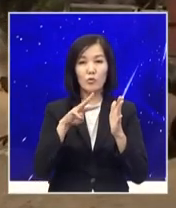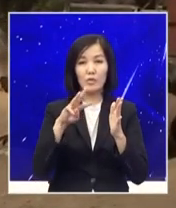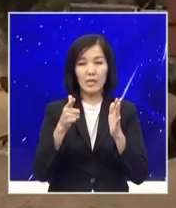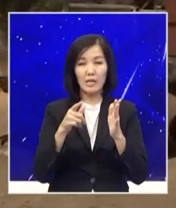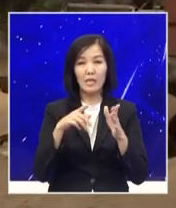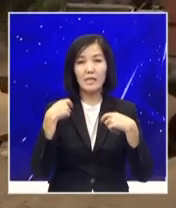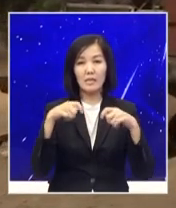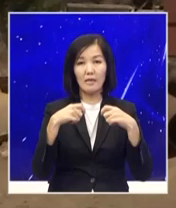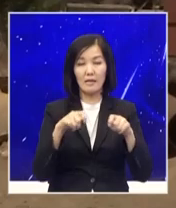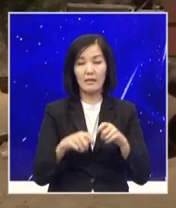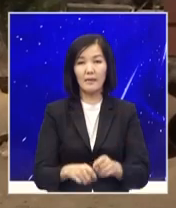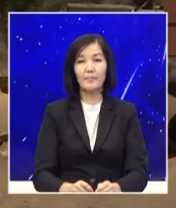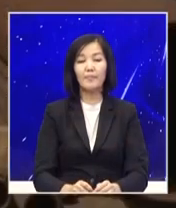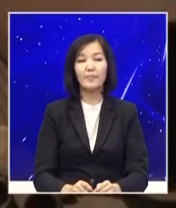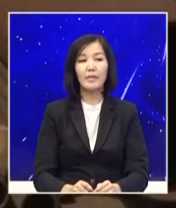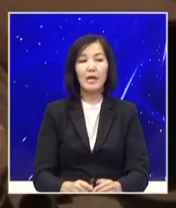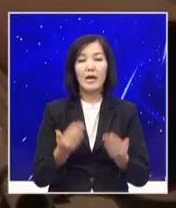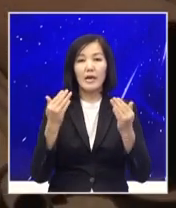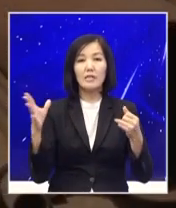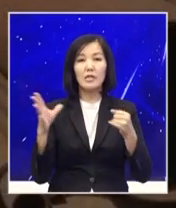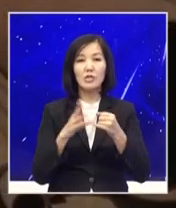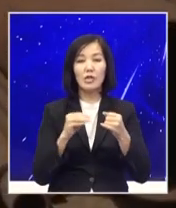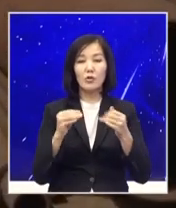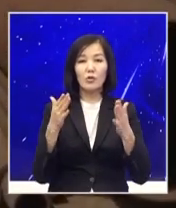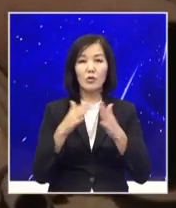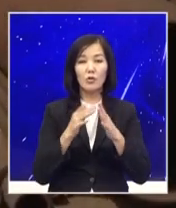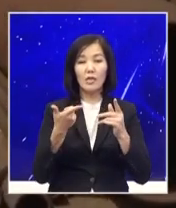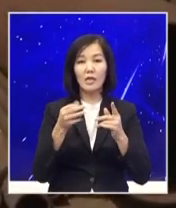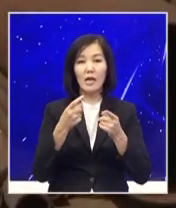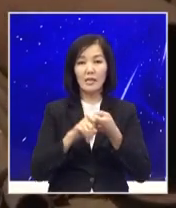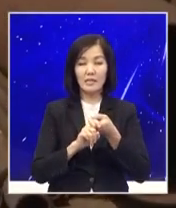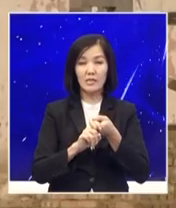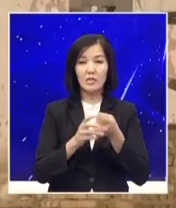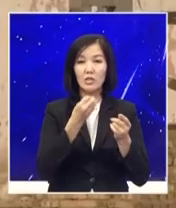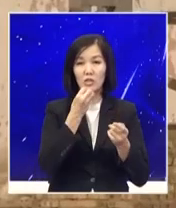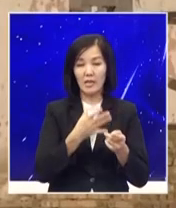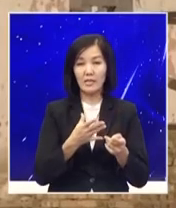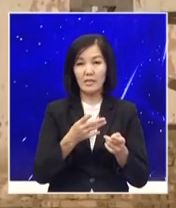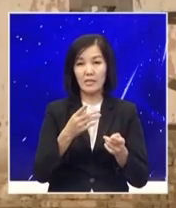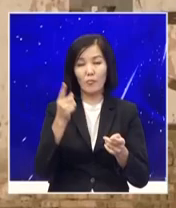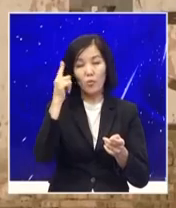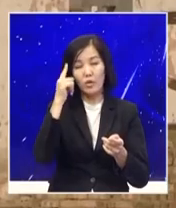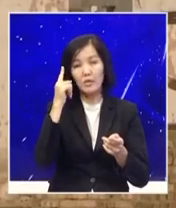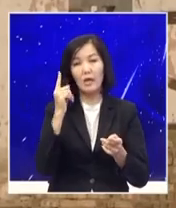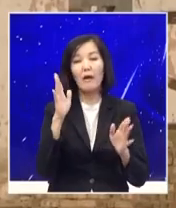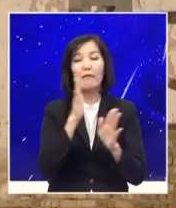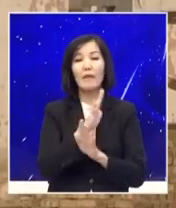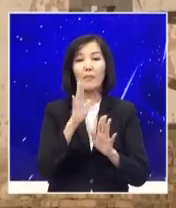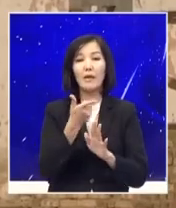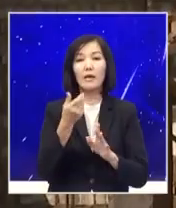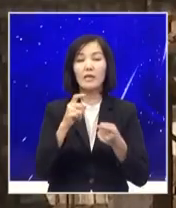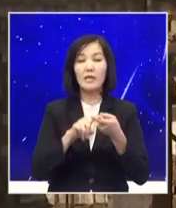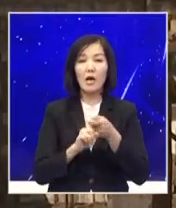Газдандырудың тиімділігін әсіресе жеке секторда тұратын азаматтар оң бағалауда. Жалпы жылумен қамтитын кәсіпорындардың табиғи отынға